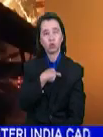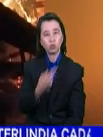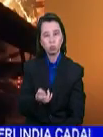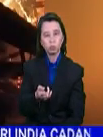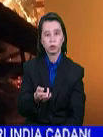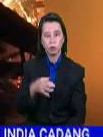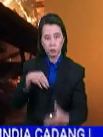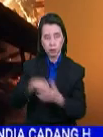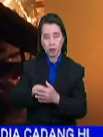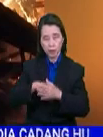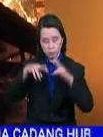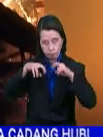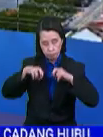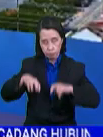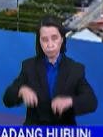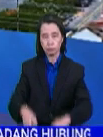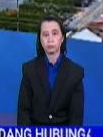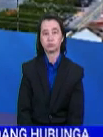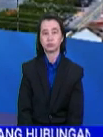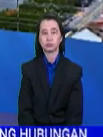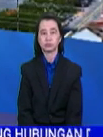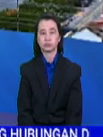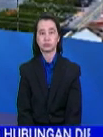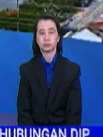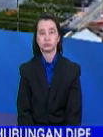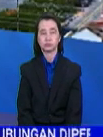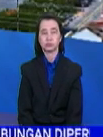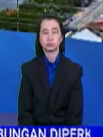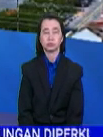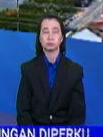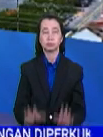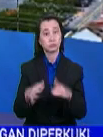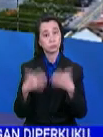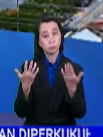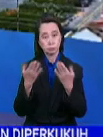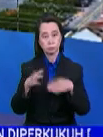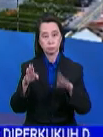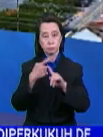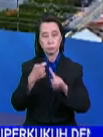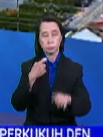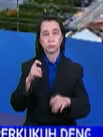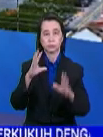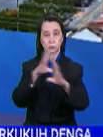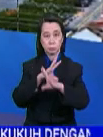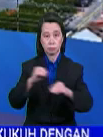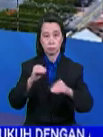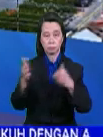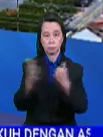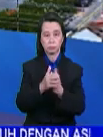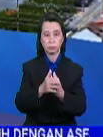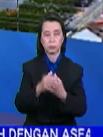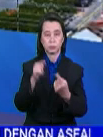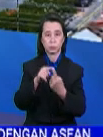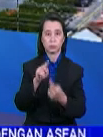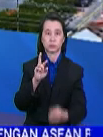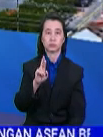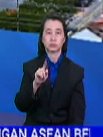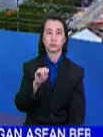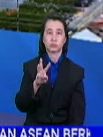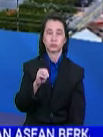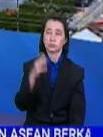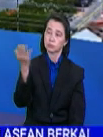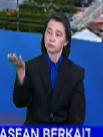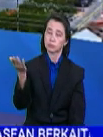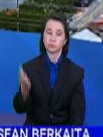masih dalam siasatan Buster SGM berita dari sawah kita kembali bersama sahidi angkasapuri